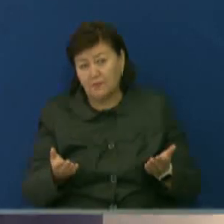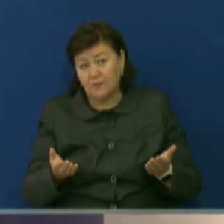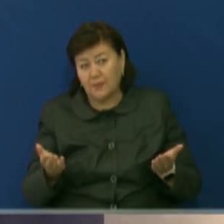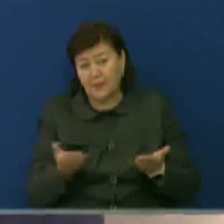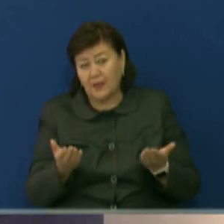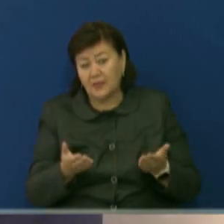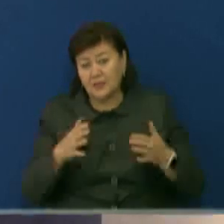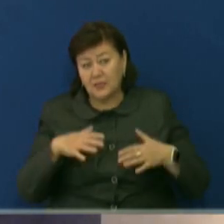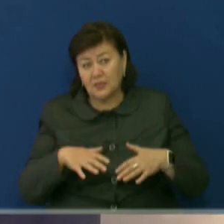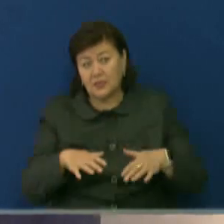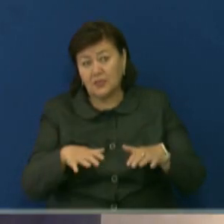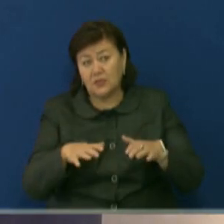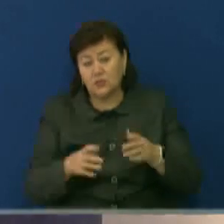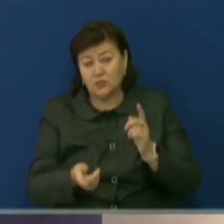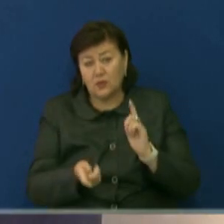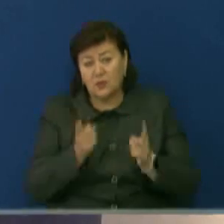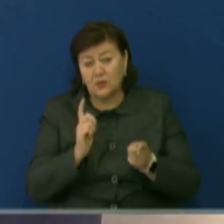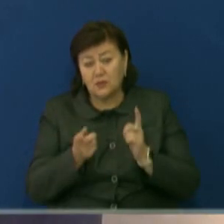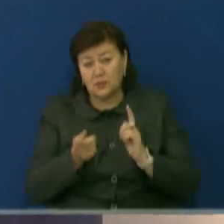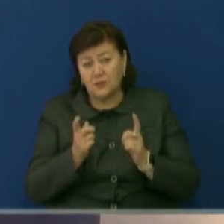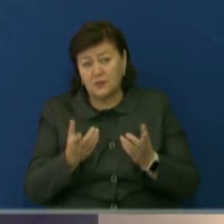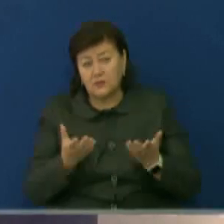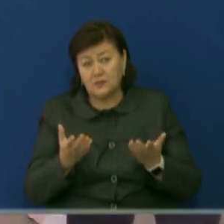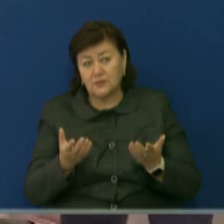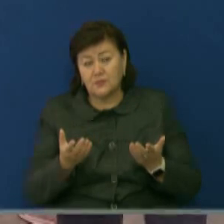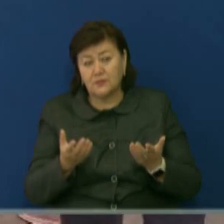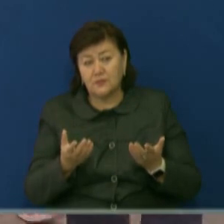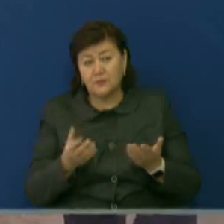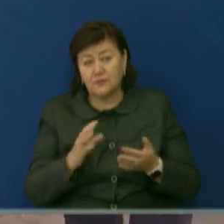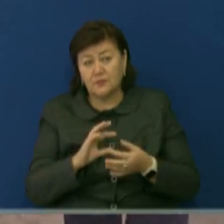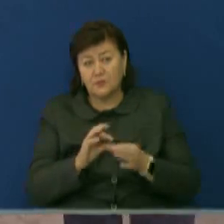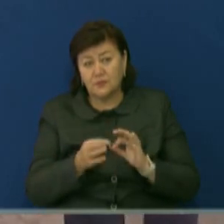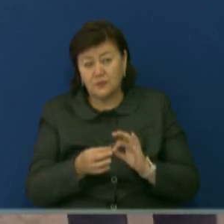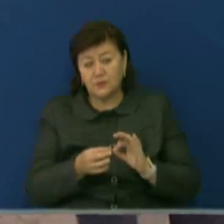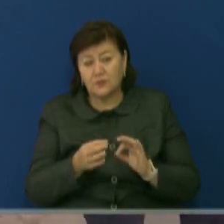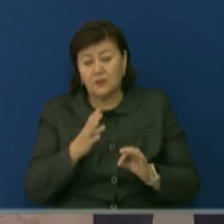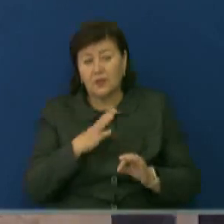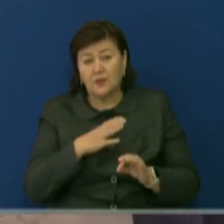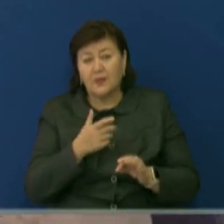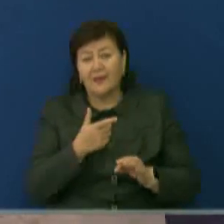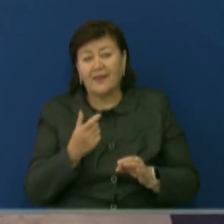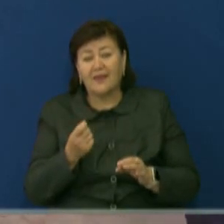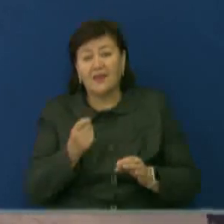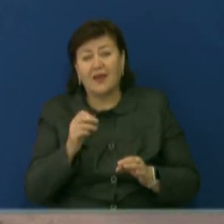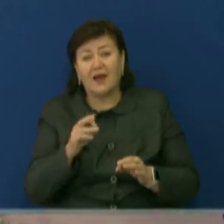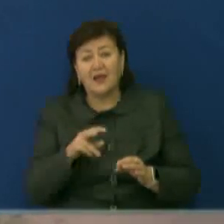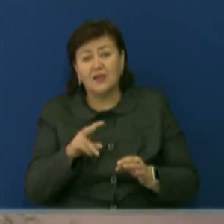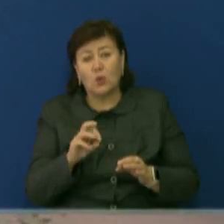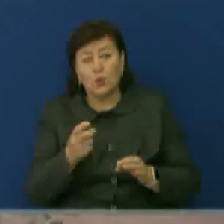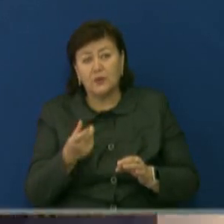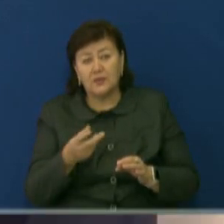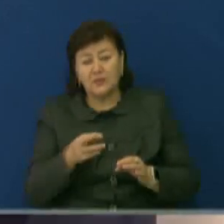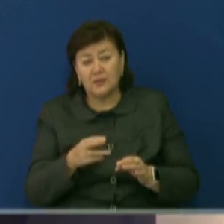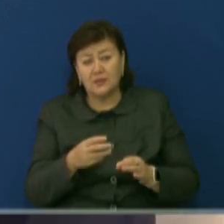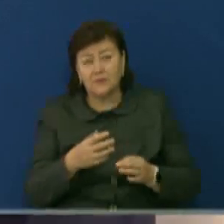которые решались путем совещаний. Прям так скажем, сложности были с геологией данного дома, данных домов.